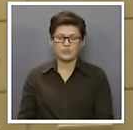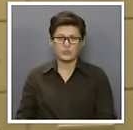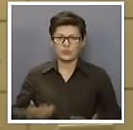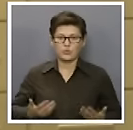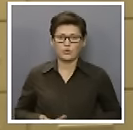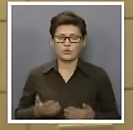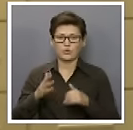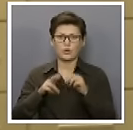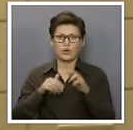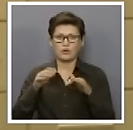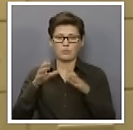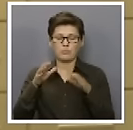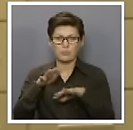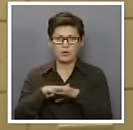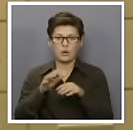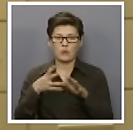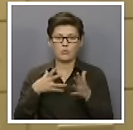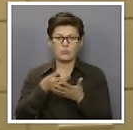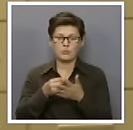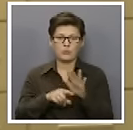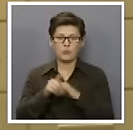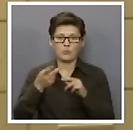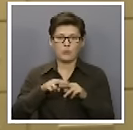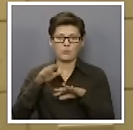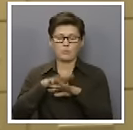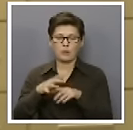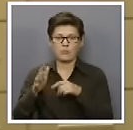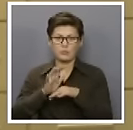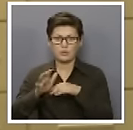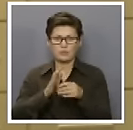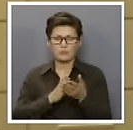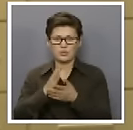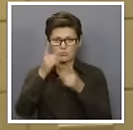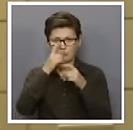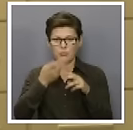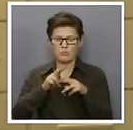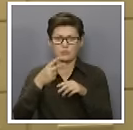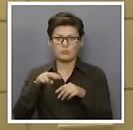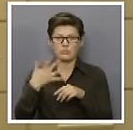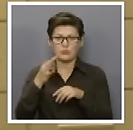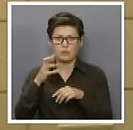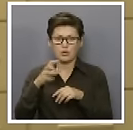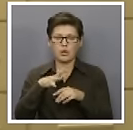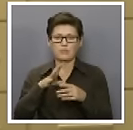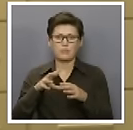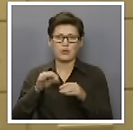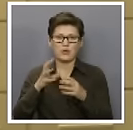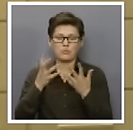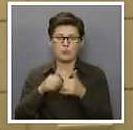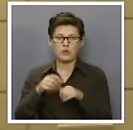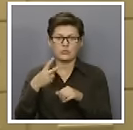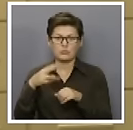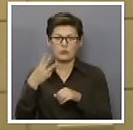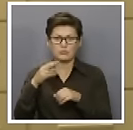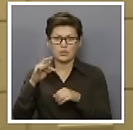Тұрғын үй құрылыс жинақ банкі өтемақы төлей бастайды. Бұл туралы банктің баспасөз қызметі хабарлады. 25 маусымда салымшылар шотына